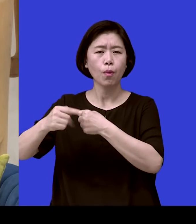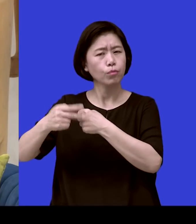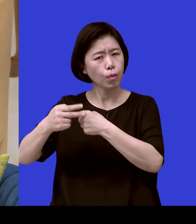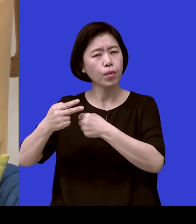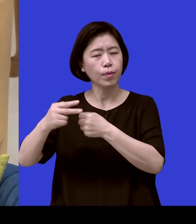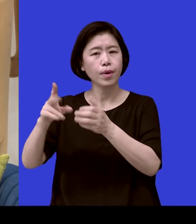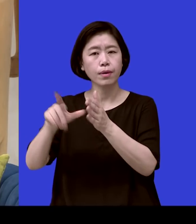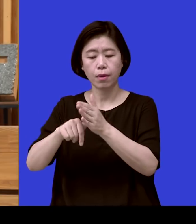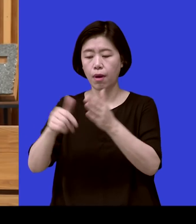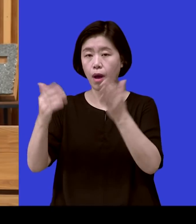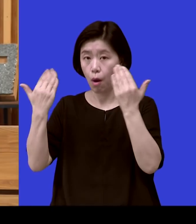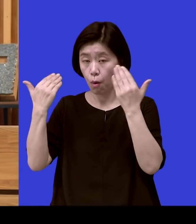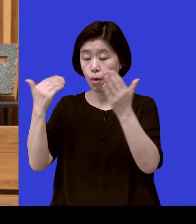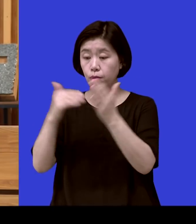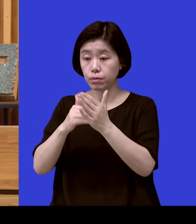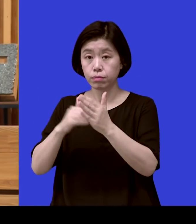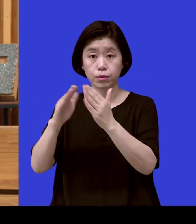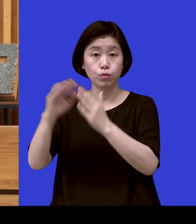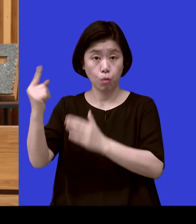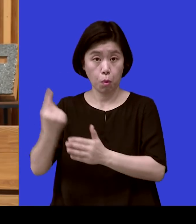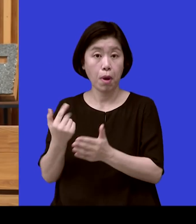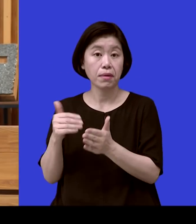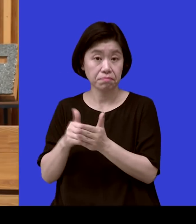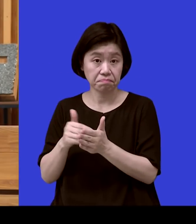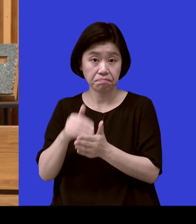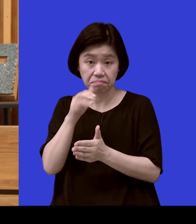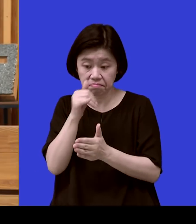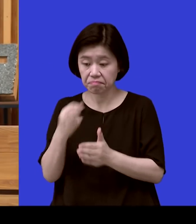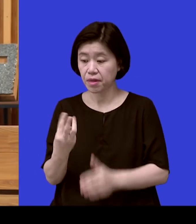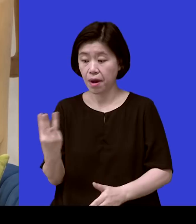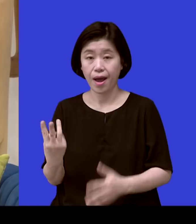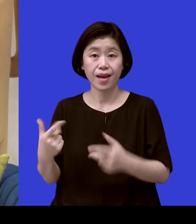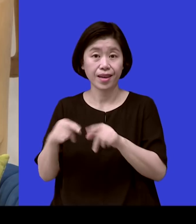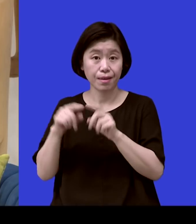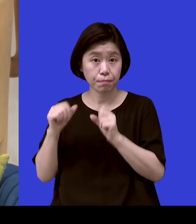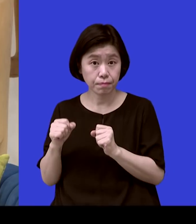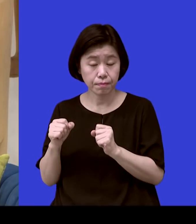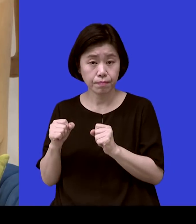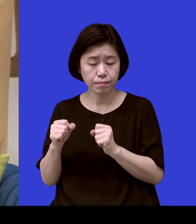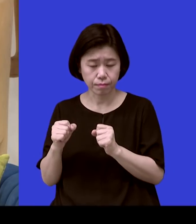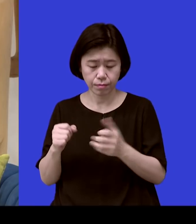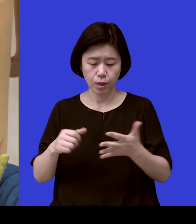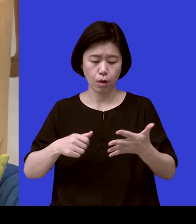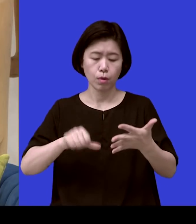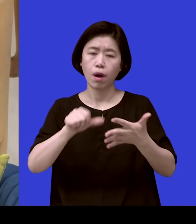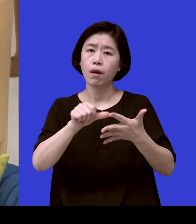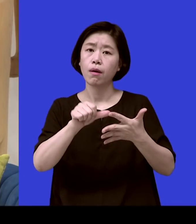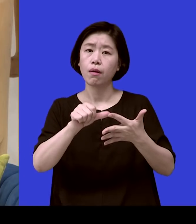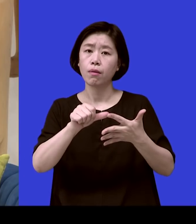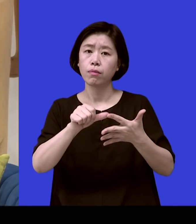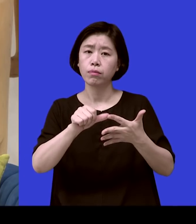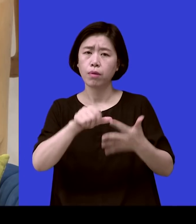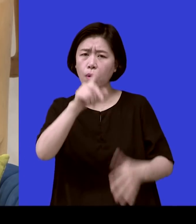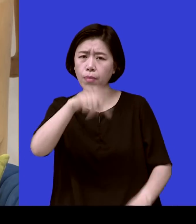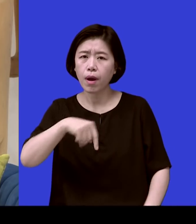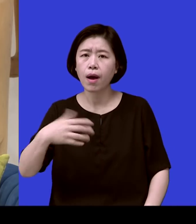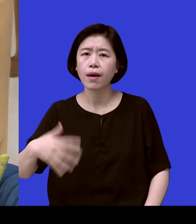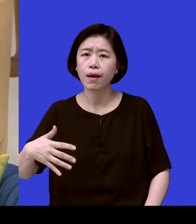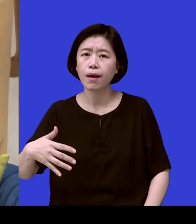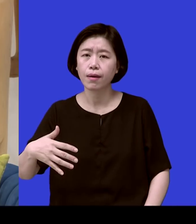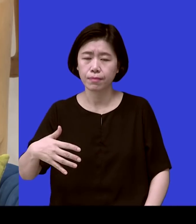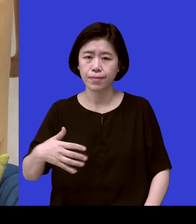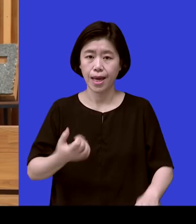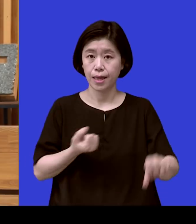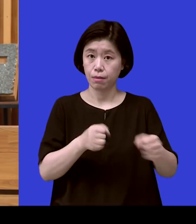도리어 집에 빨리 와 있었고요. 둘째 아들이 아이가 올 때쯤 됐는데